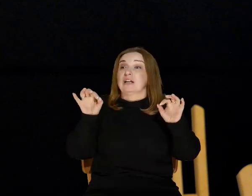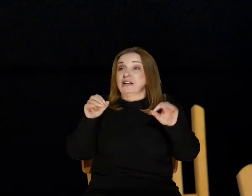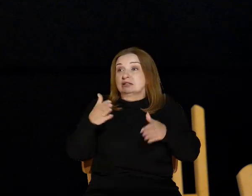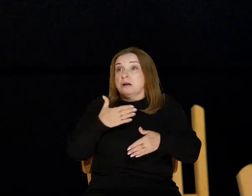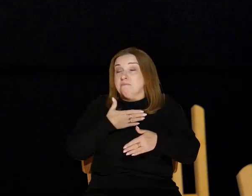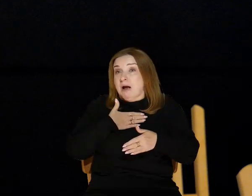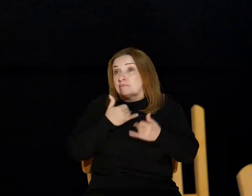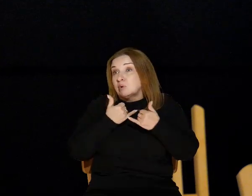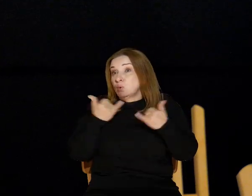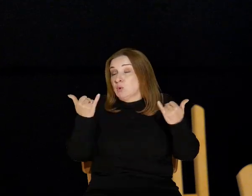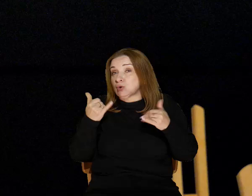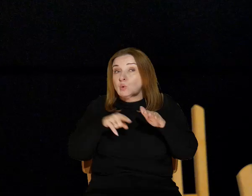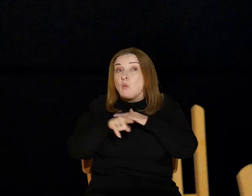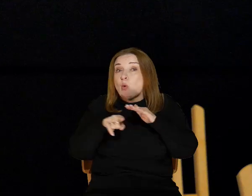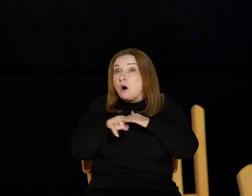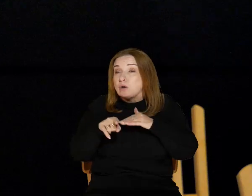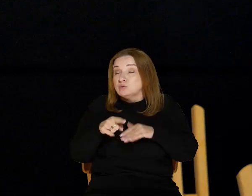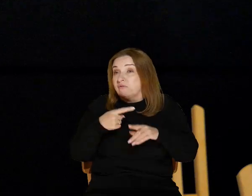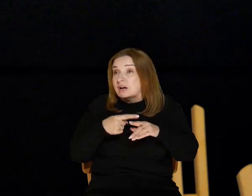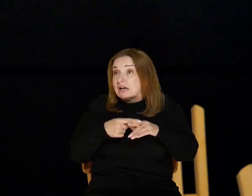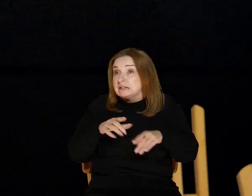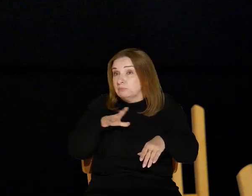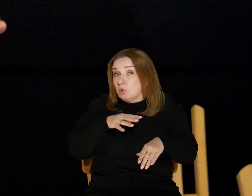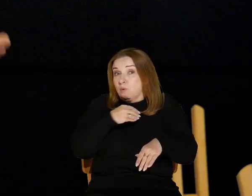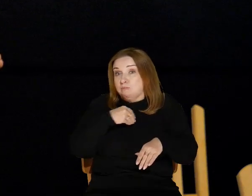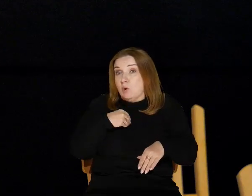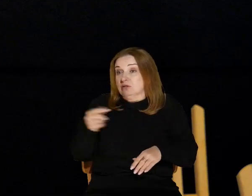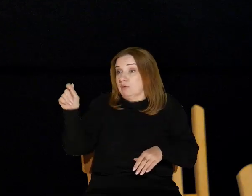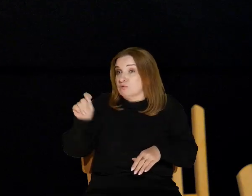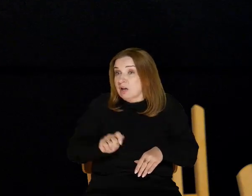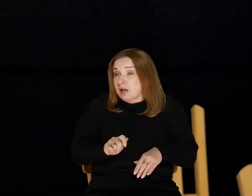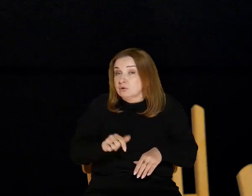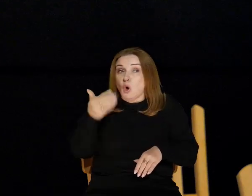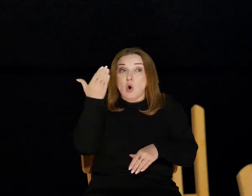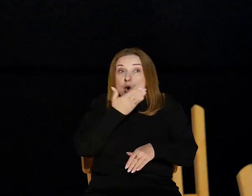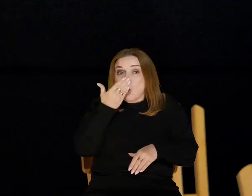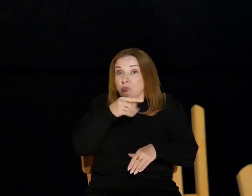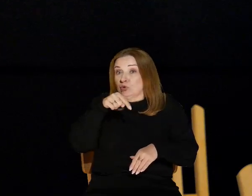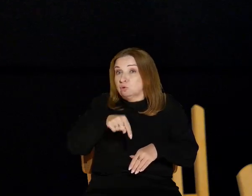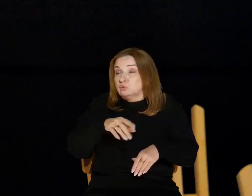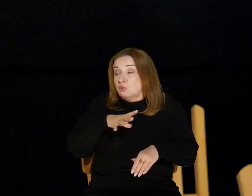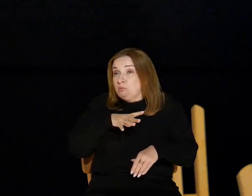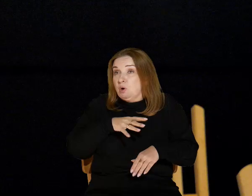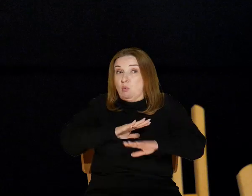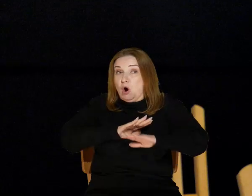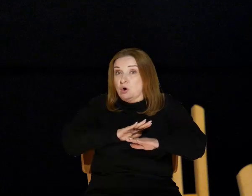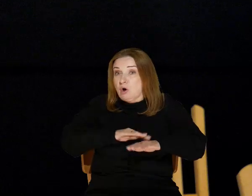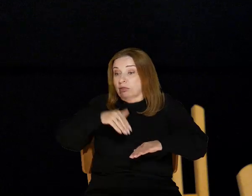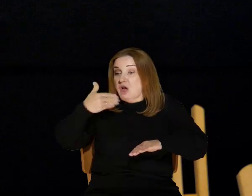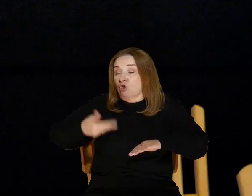którzy byli tam z powodów politycznych, musieli opuszczać Grecję i w tej komunistycznej Polsce nagle znaleźli dla siebie miejsce gdzieś na Dolnym